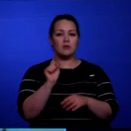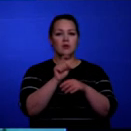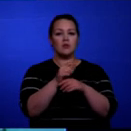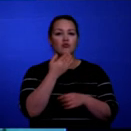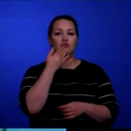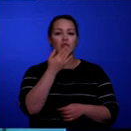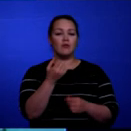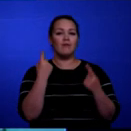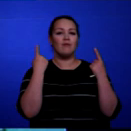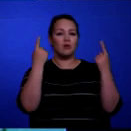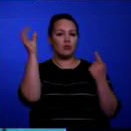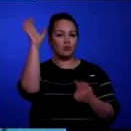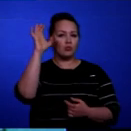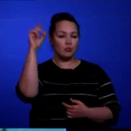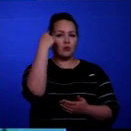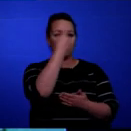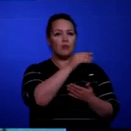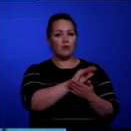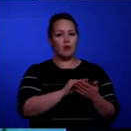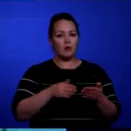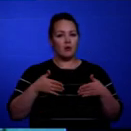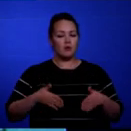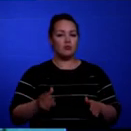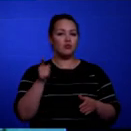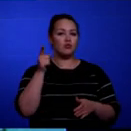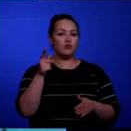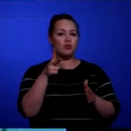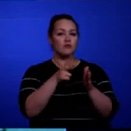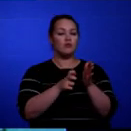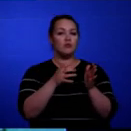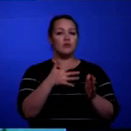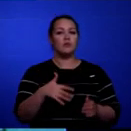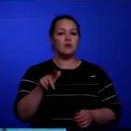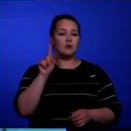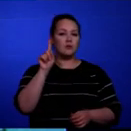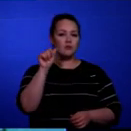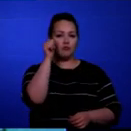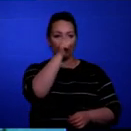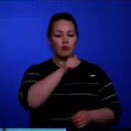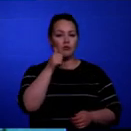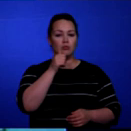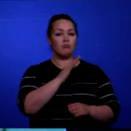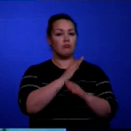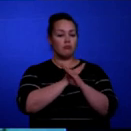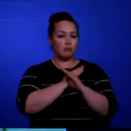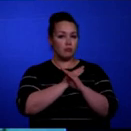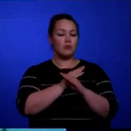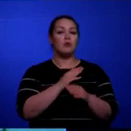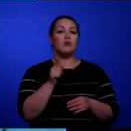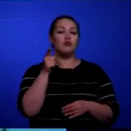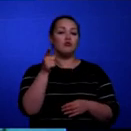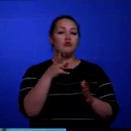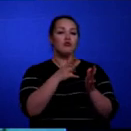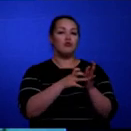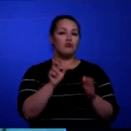великий узбекский поэт муки не родился в 1851 году а умер в 1903 в